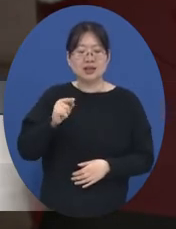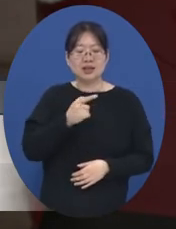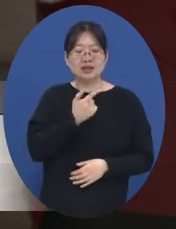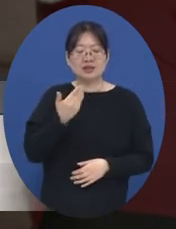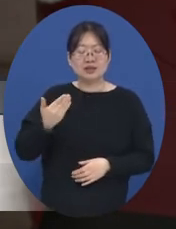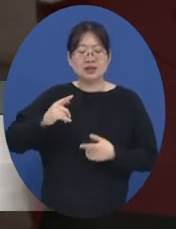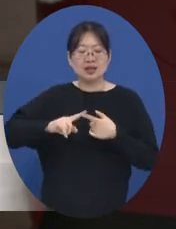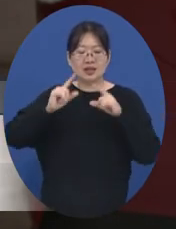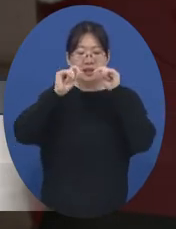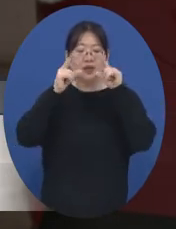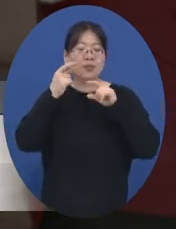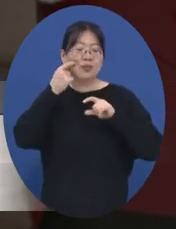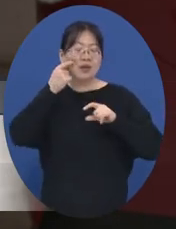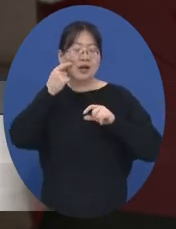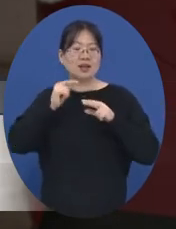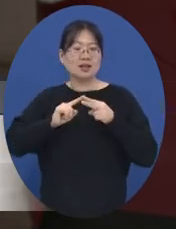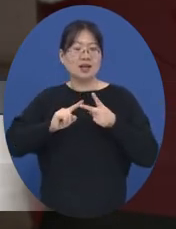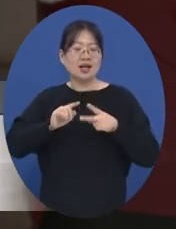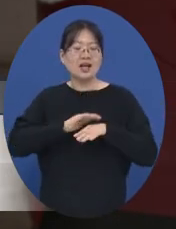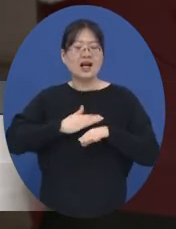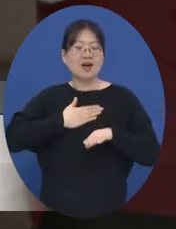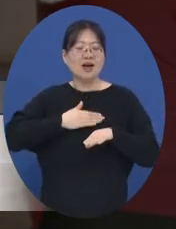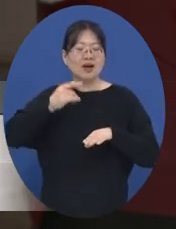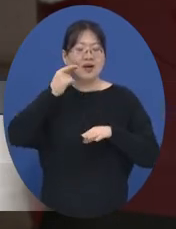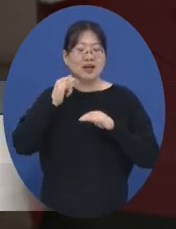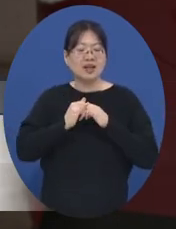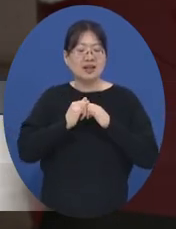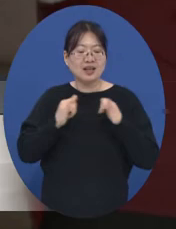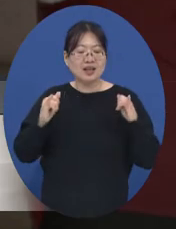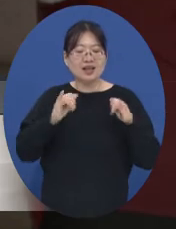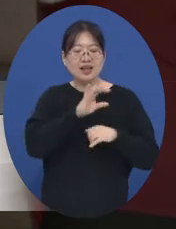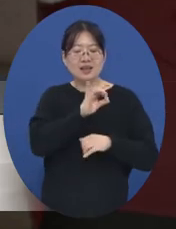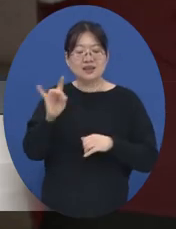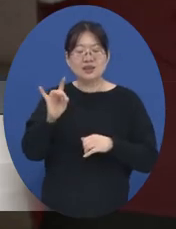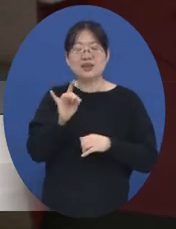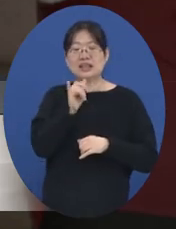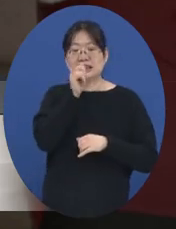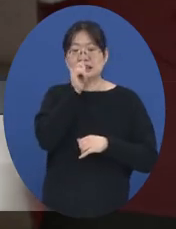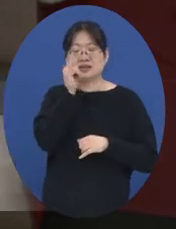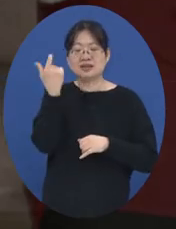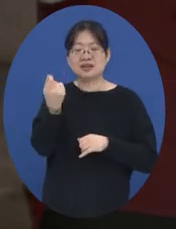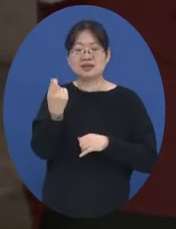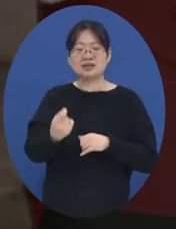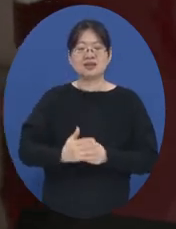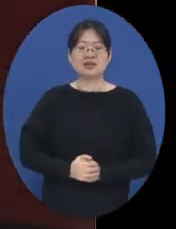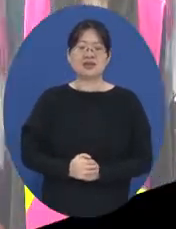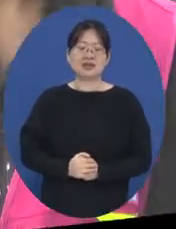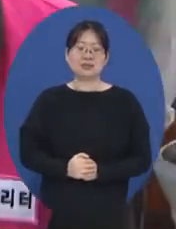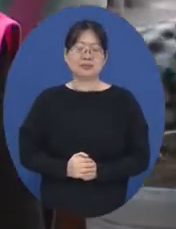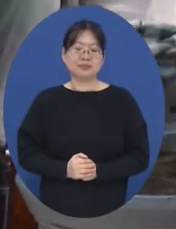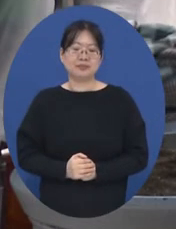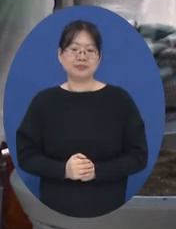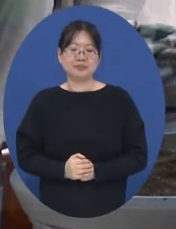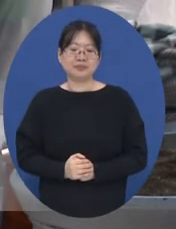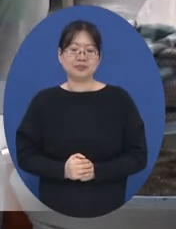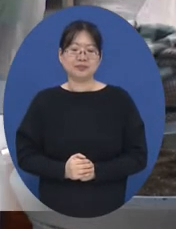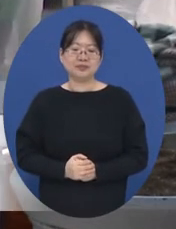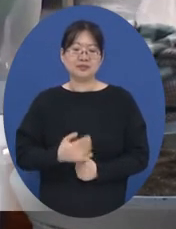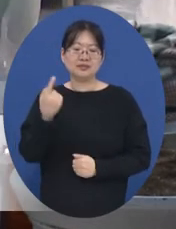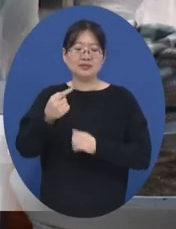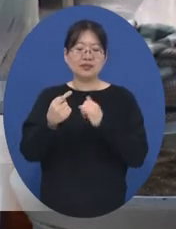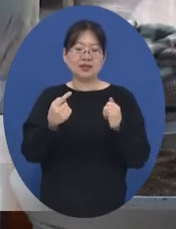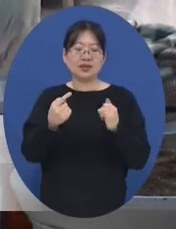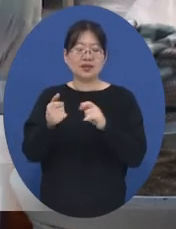바이러스에 대해서 절대 깨닫지 못하시면 잘 알지 못하시는 분들이 간혹 더러더러 많이 계시더라고요. 한